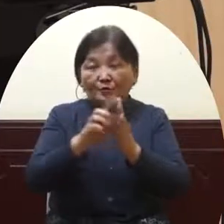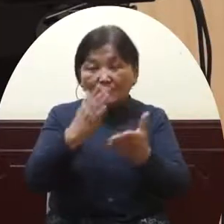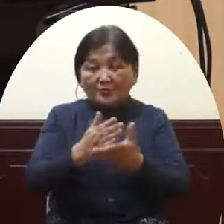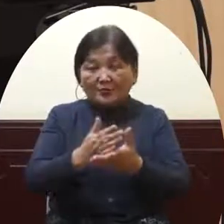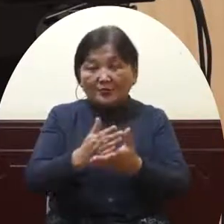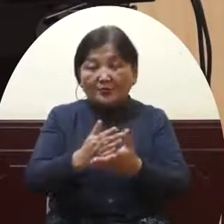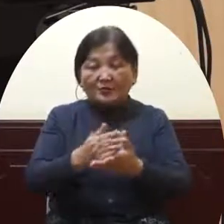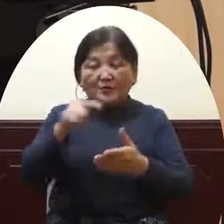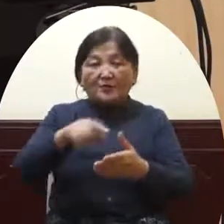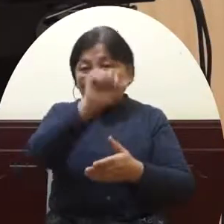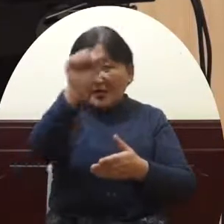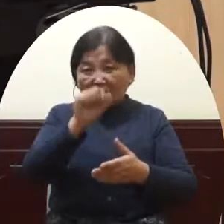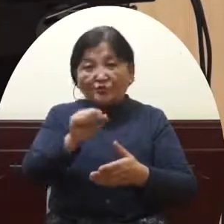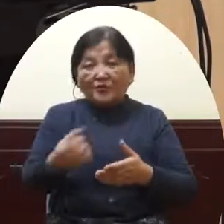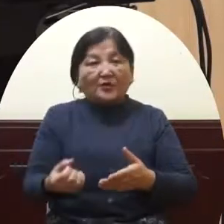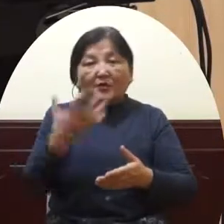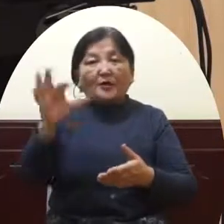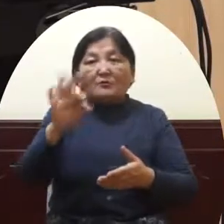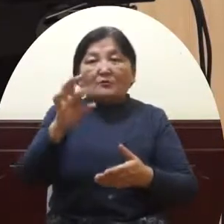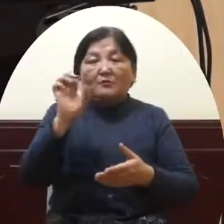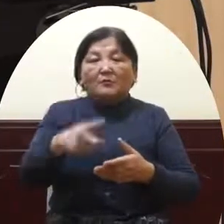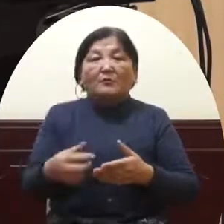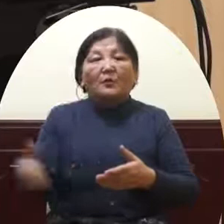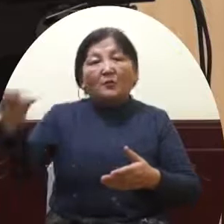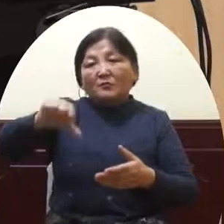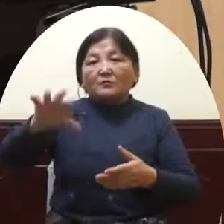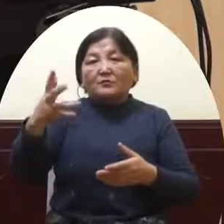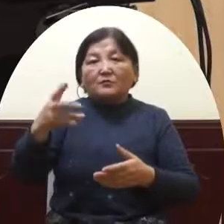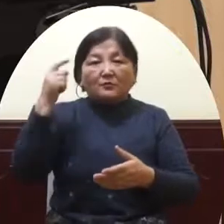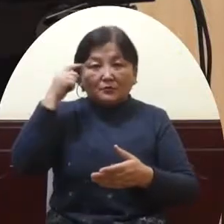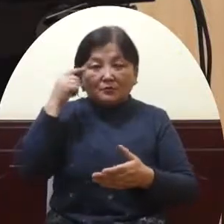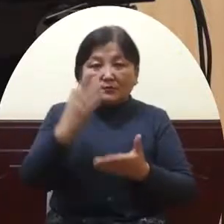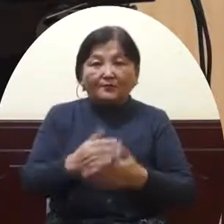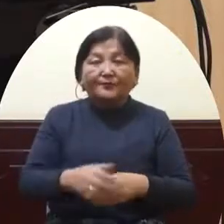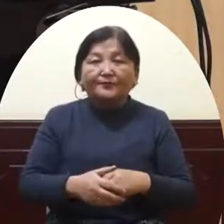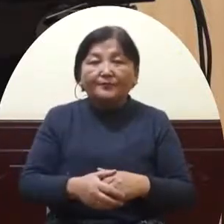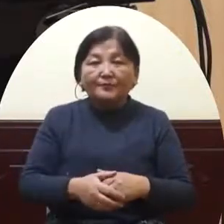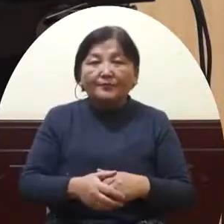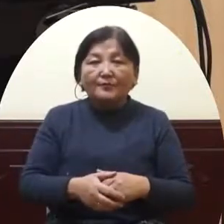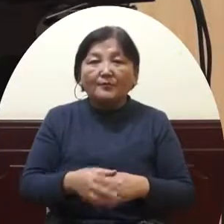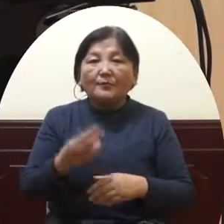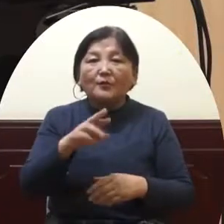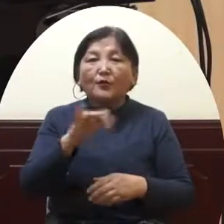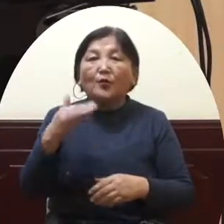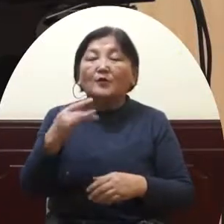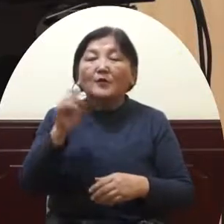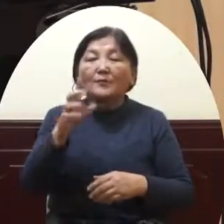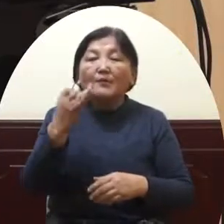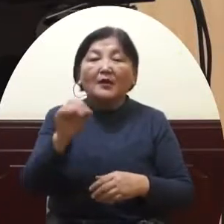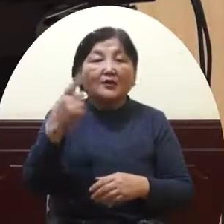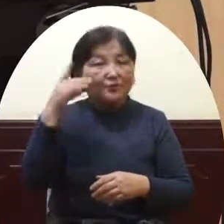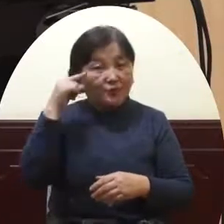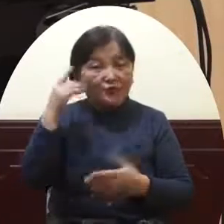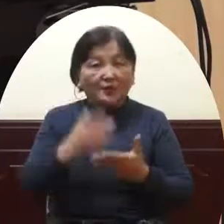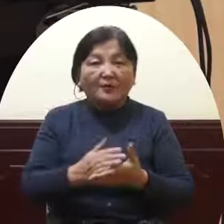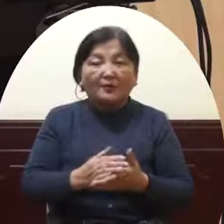энэ асуудлуудад дахиж гарахгүй бол унах байх гэж би харж байна. Буурах байх гэж харж байна. Эсвэл энийг айдлаар